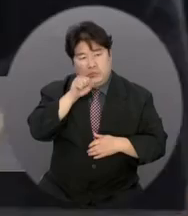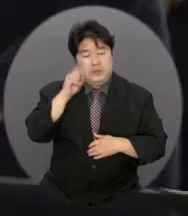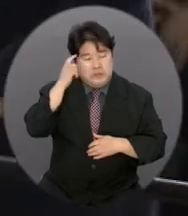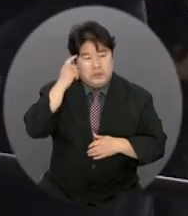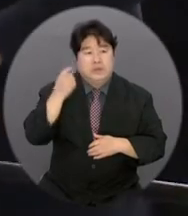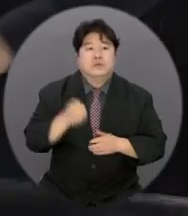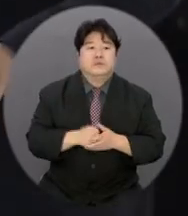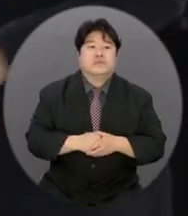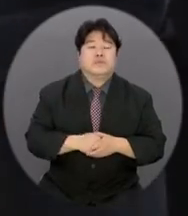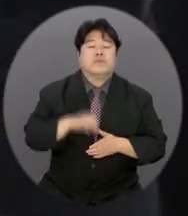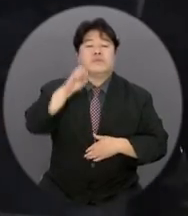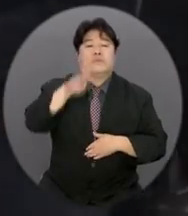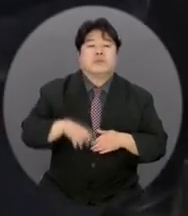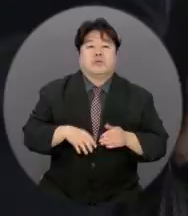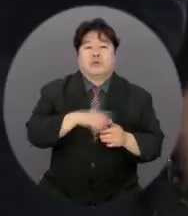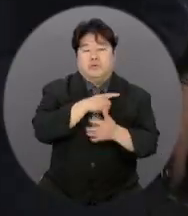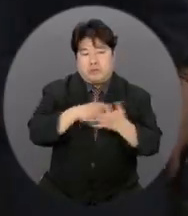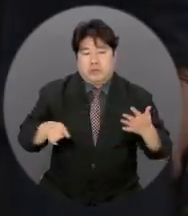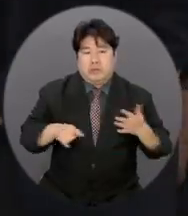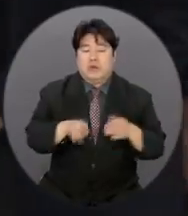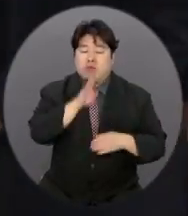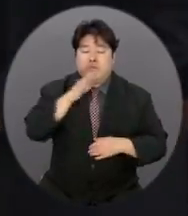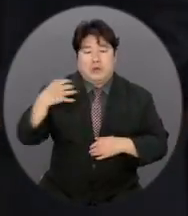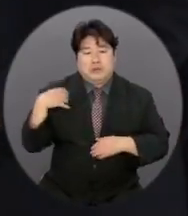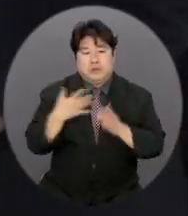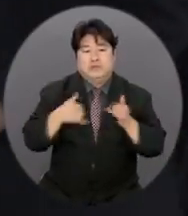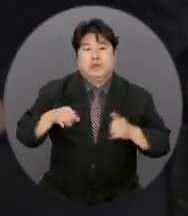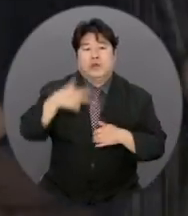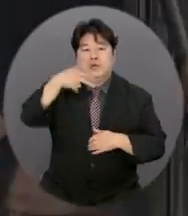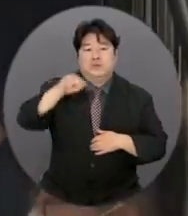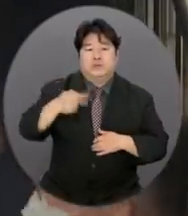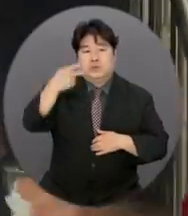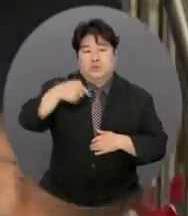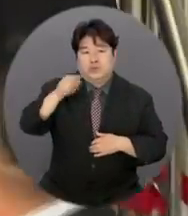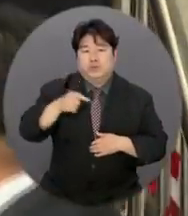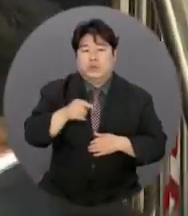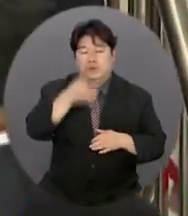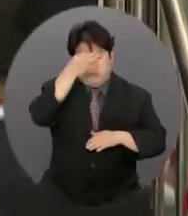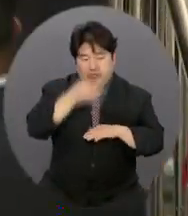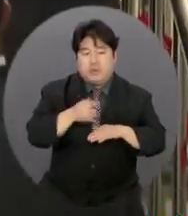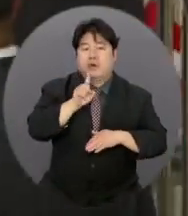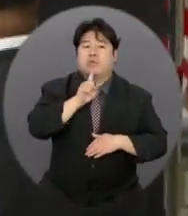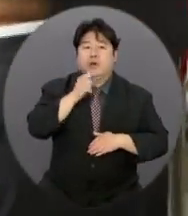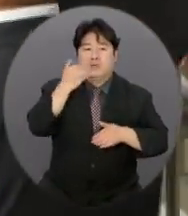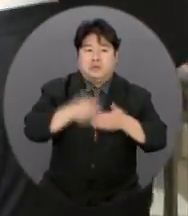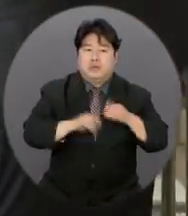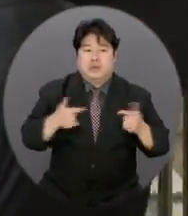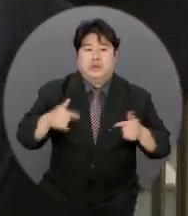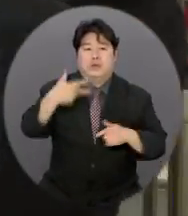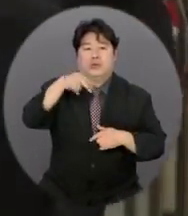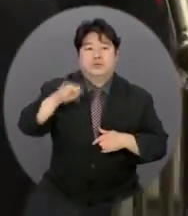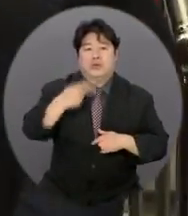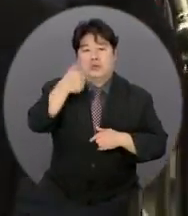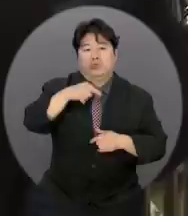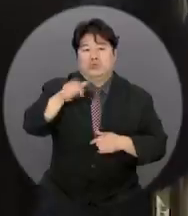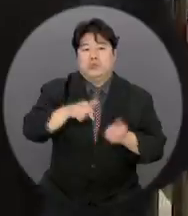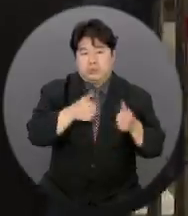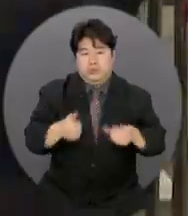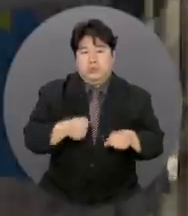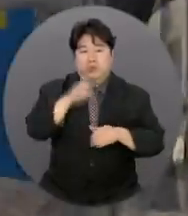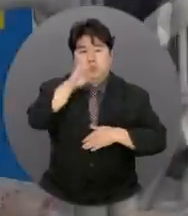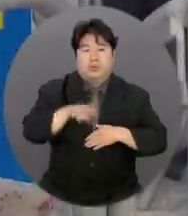합니다. 광주 학살의 실질적인 책임자 전두환. 사과 한마디 남기지 않은 채 전두환이 사망하면서